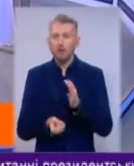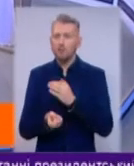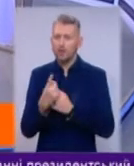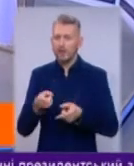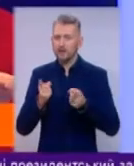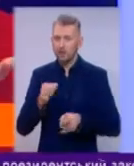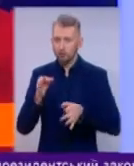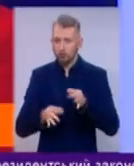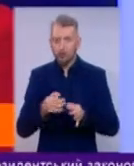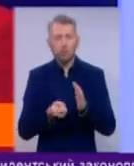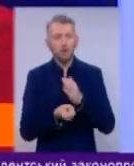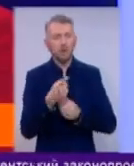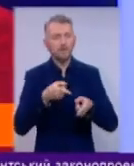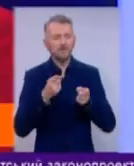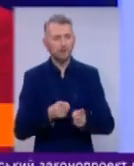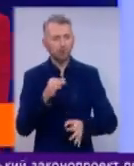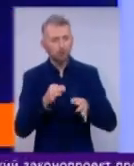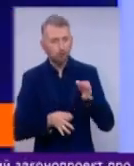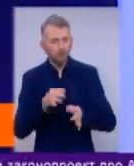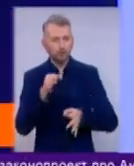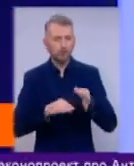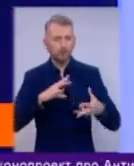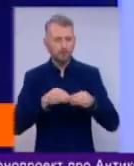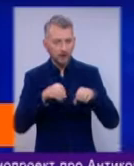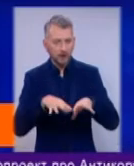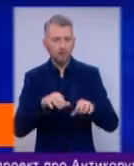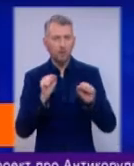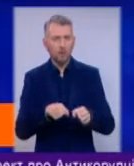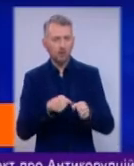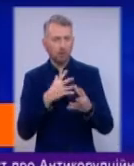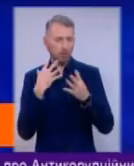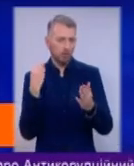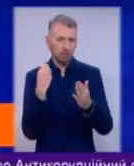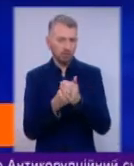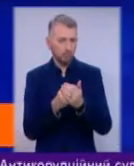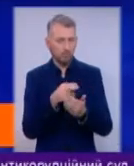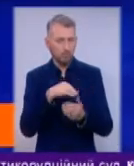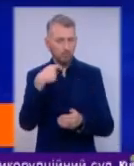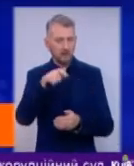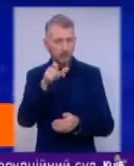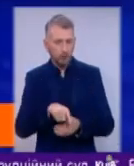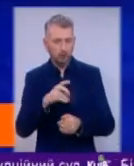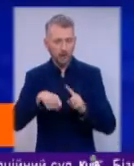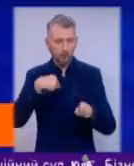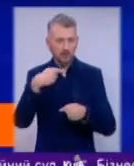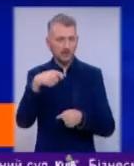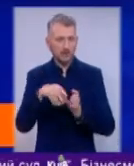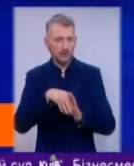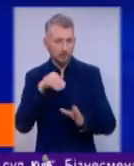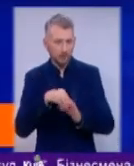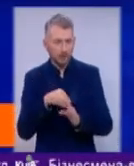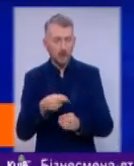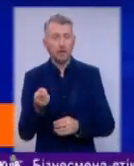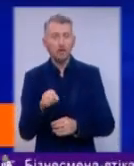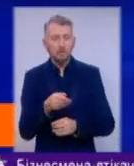поява справжнього суду і відповідних судових вироків може вдарити по президенту на наступних президентських виборах. І ось ми на тому і